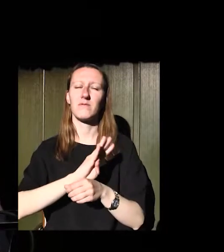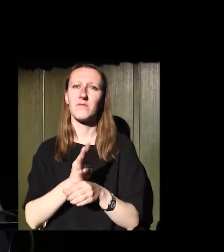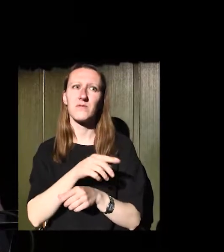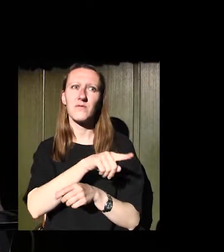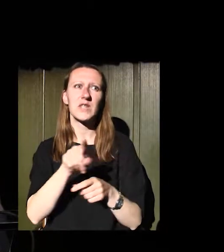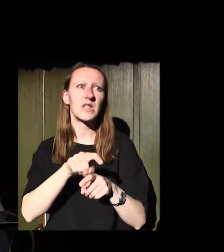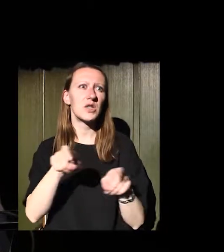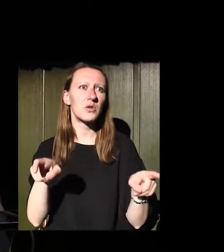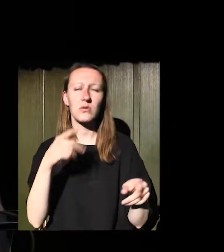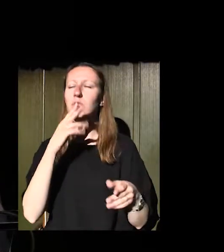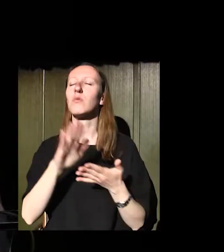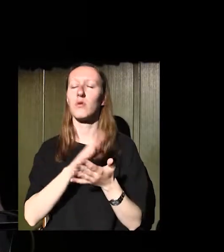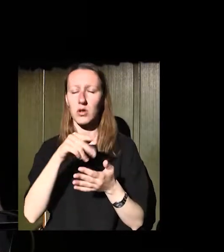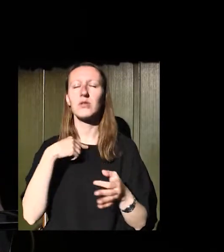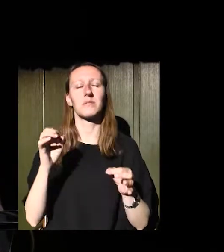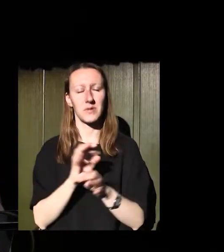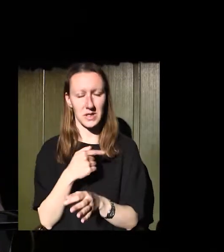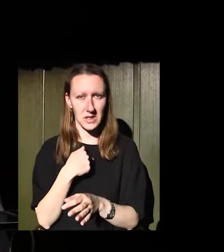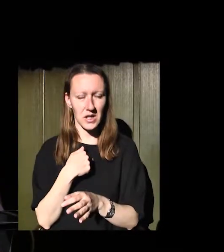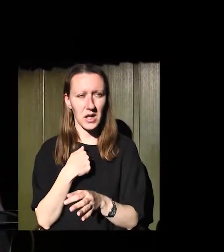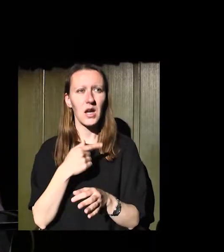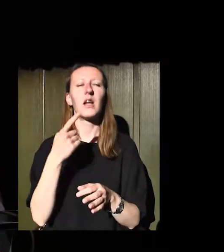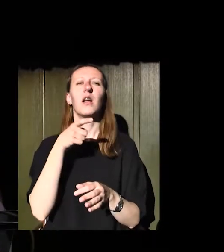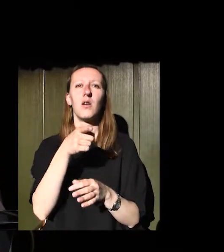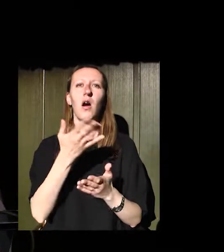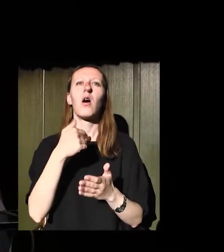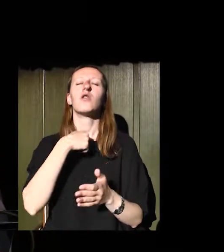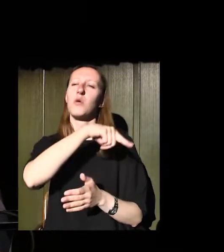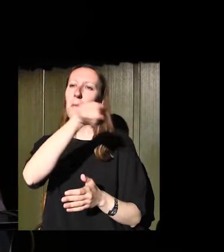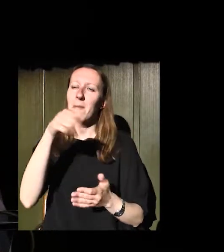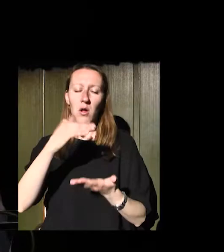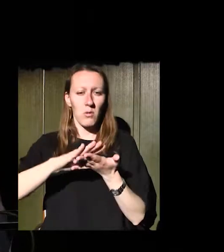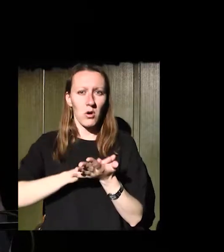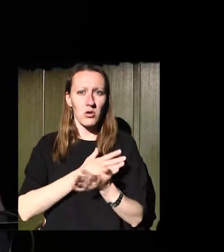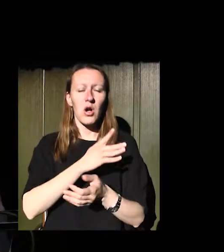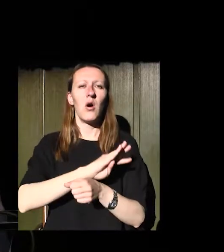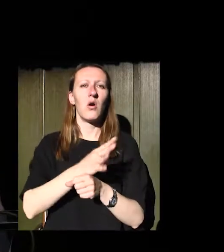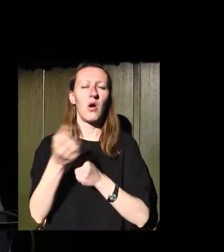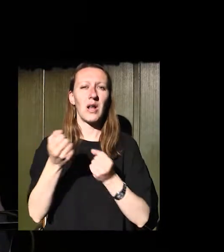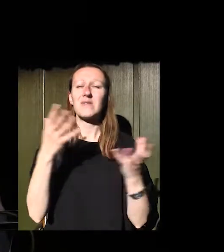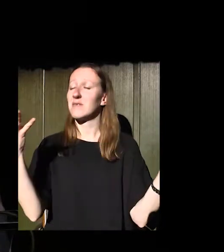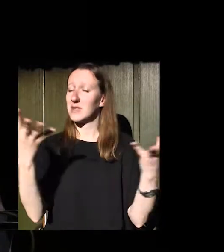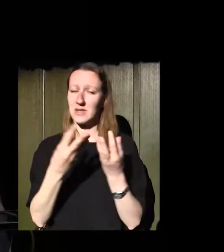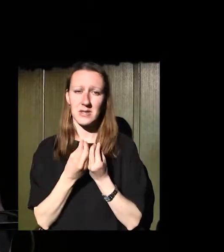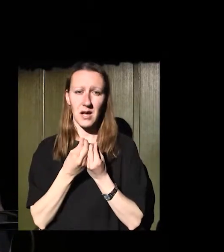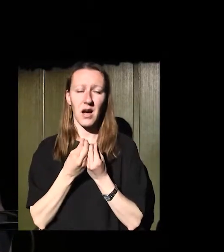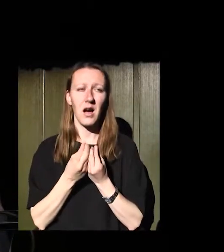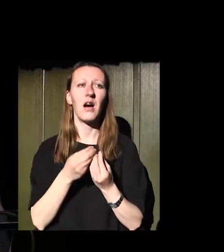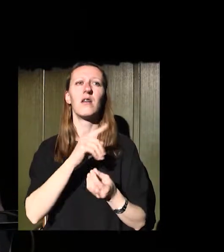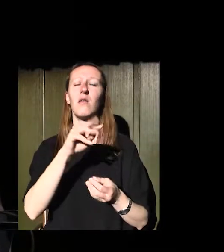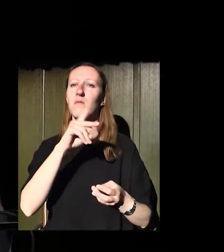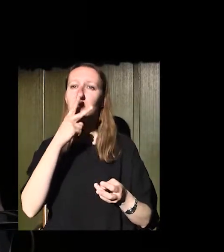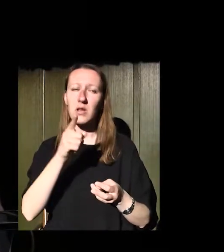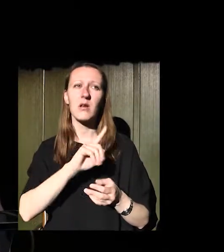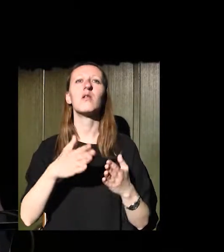virusom, zadovoljno mogu reći da sam ponosan na to kako smo se od početka pandemije svi zajedno nosili